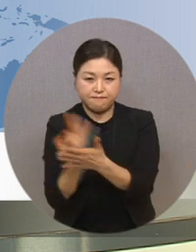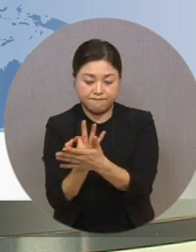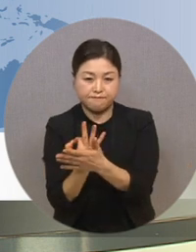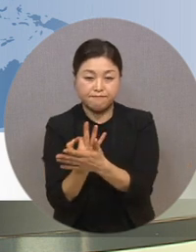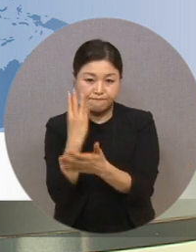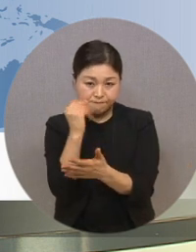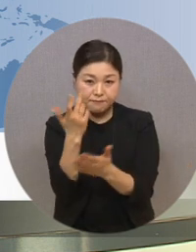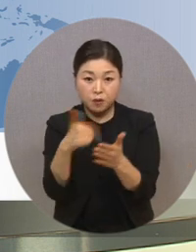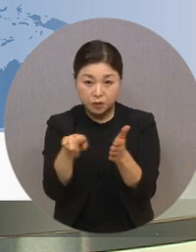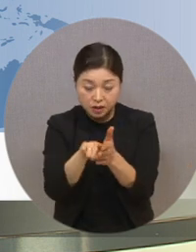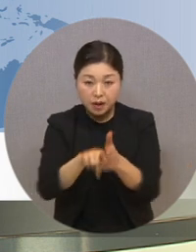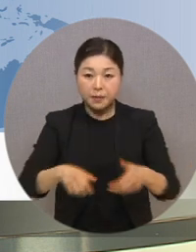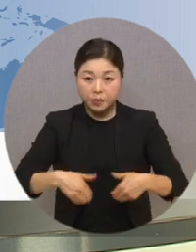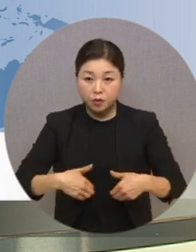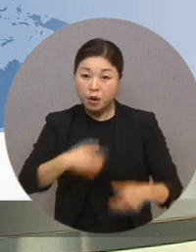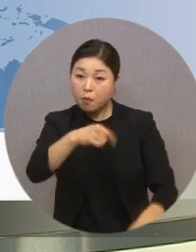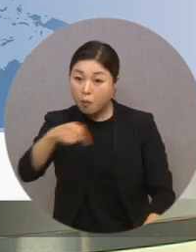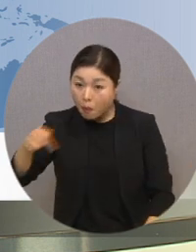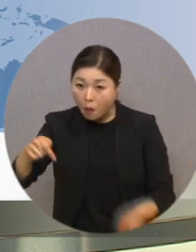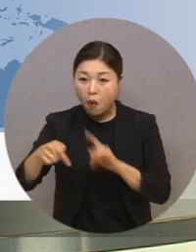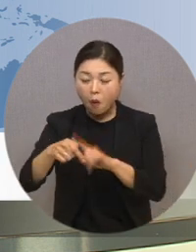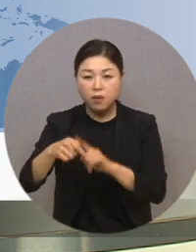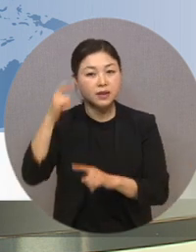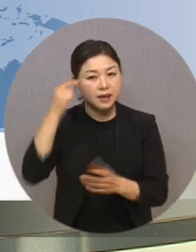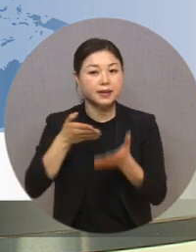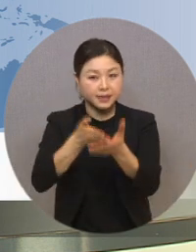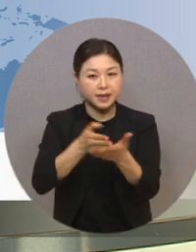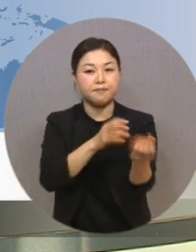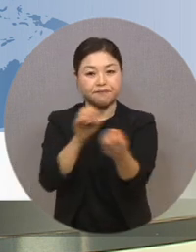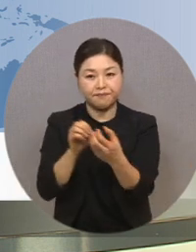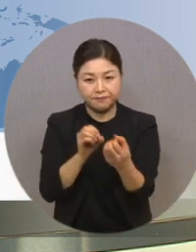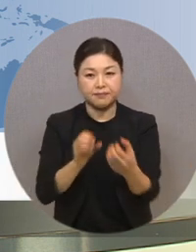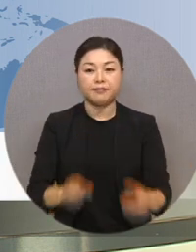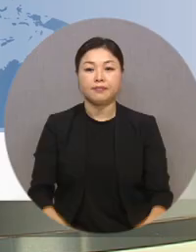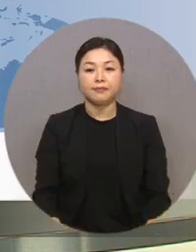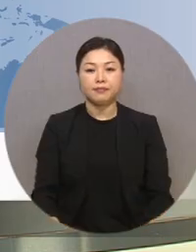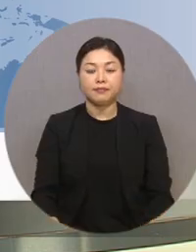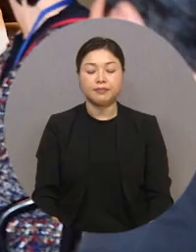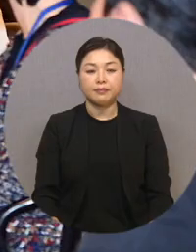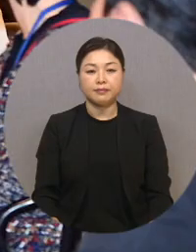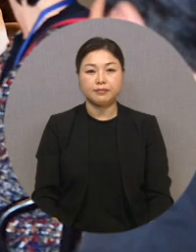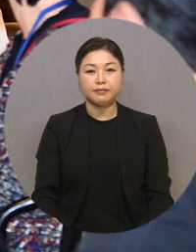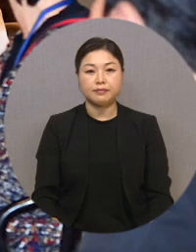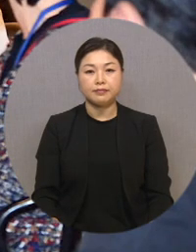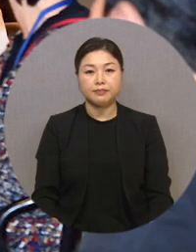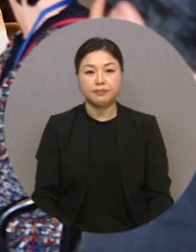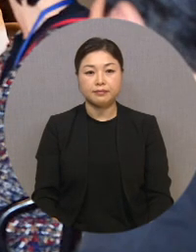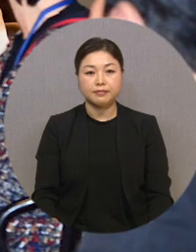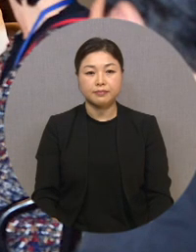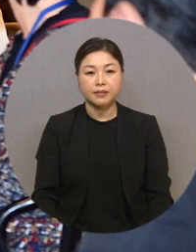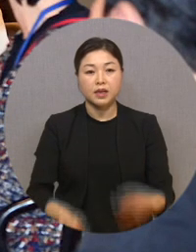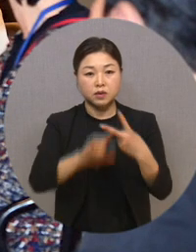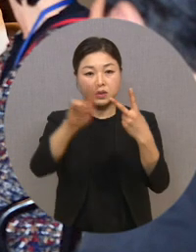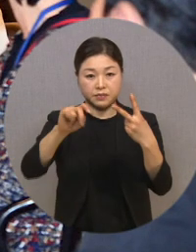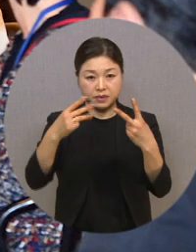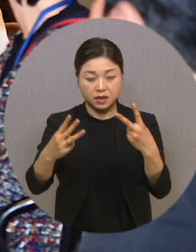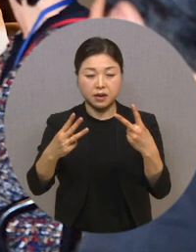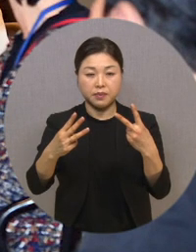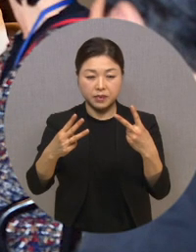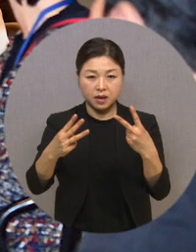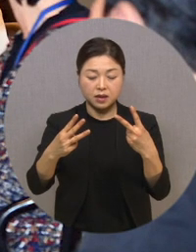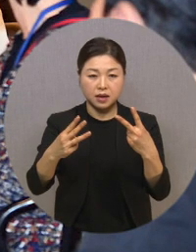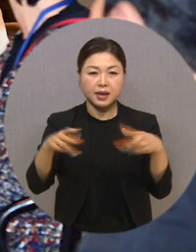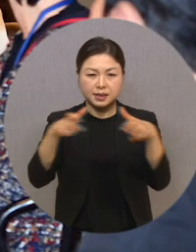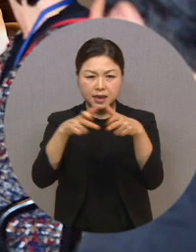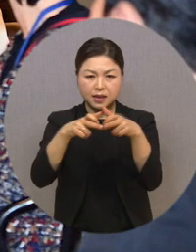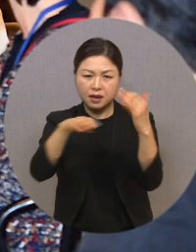것은 무엇인지 의견을 나눴습니다 김은별 기자가 전해드립니다 지난 23일 경계선 지능